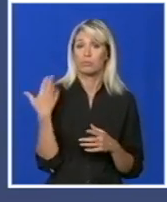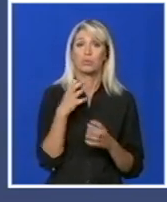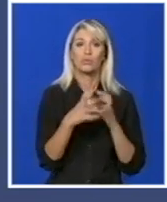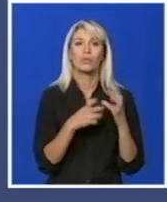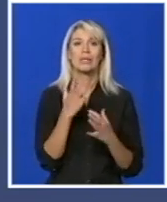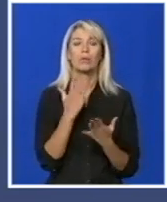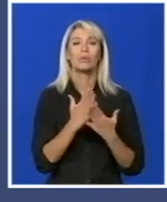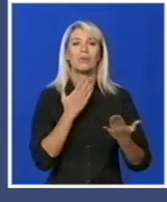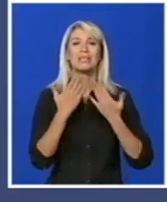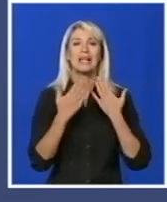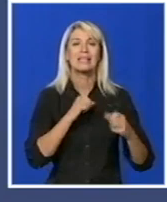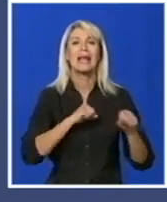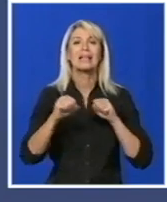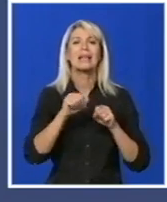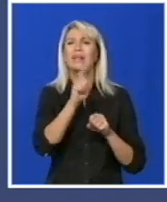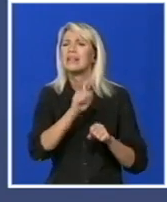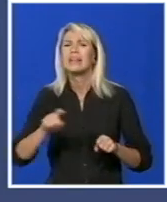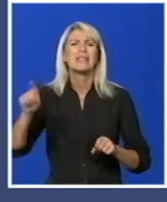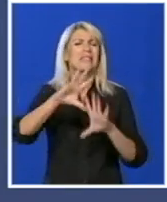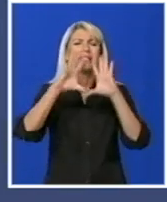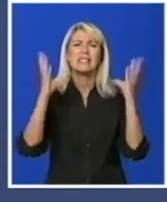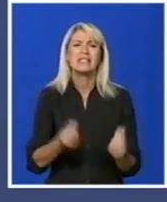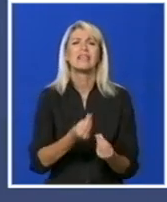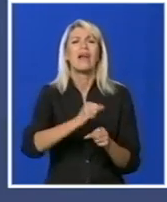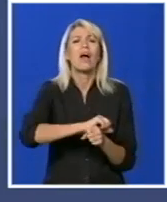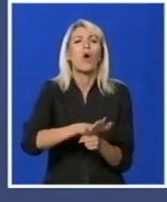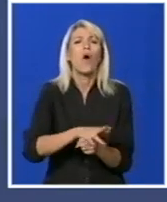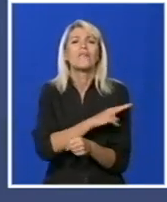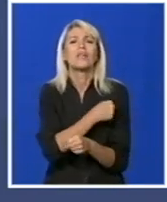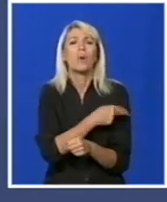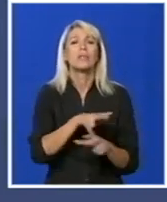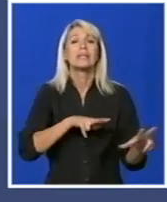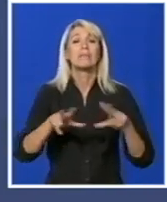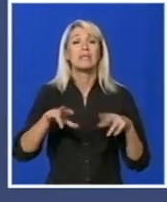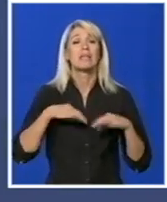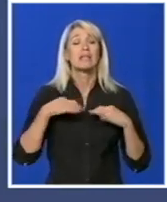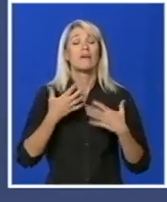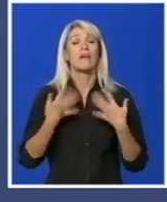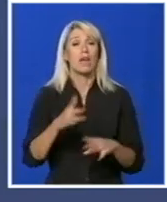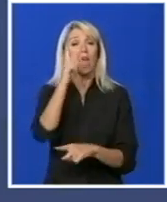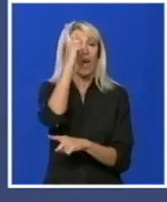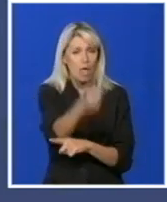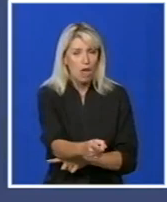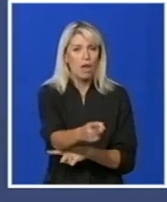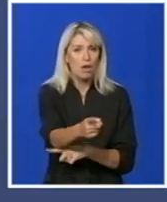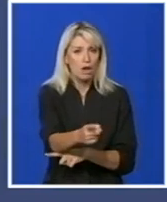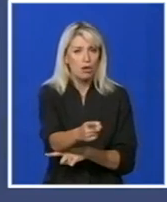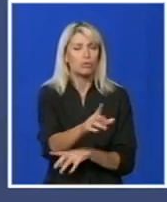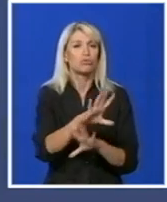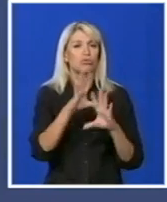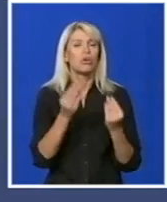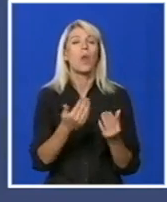sa direktorima svih COVID bolnica i ministar zdravlja je već dao nalog za povećan, za faktički